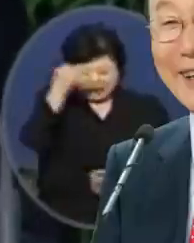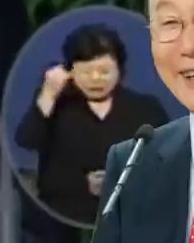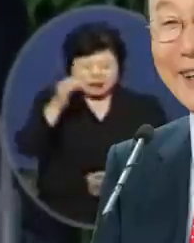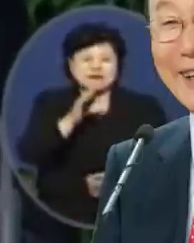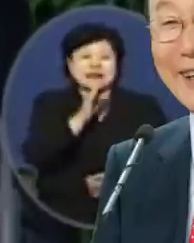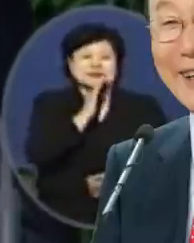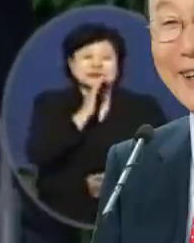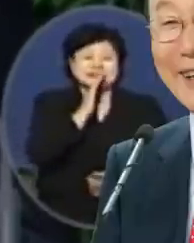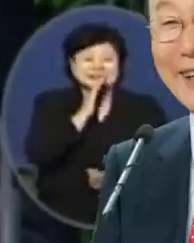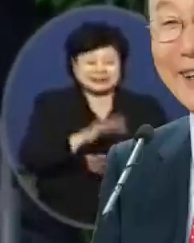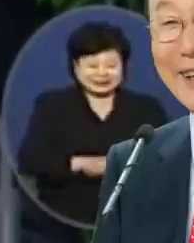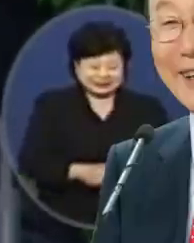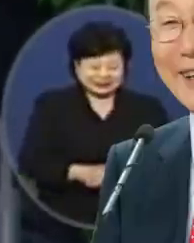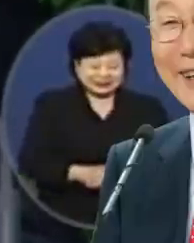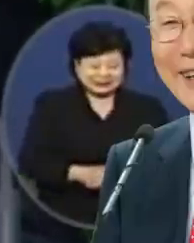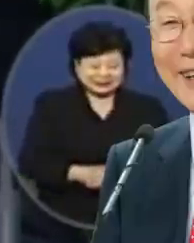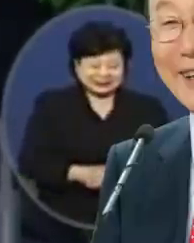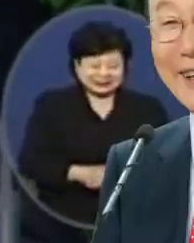맞았다.